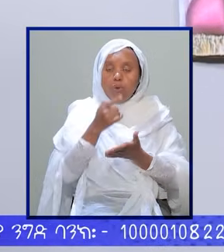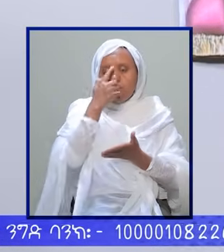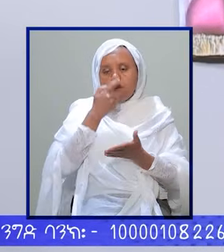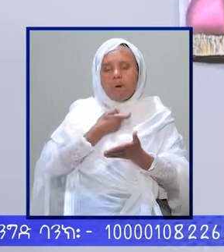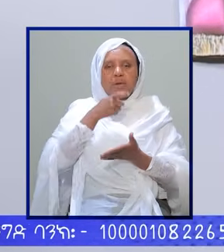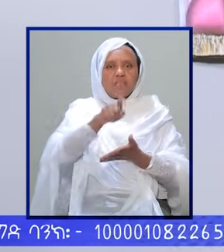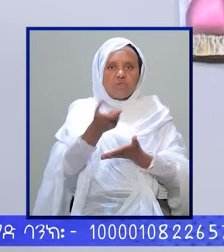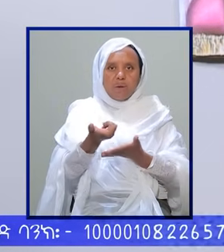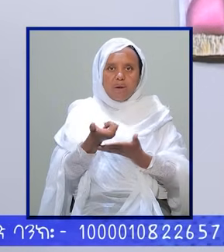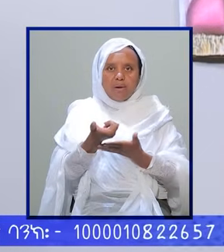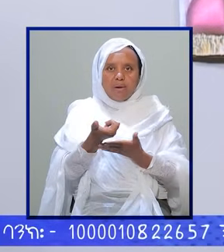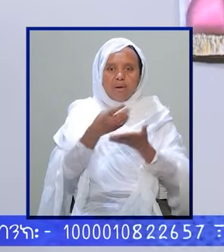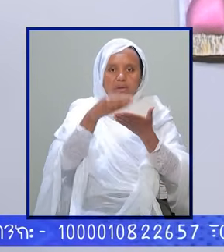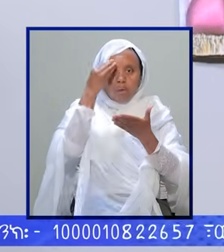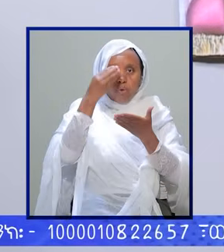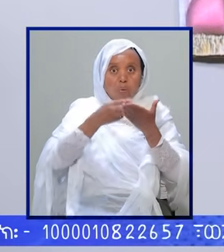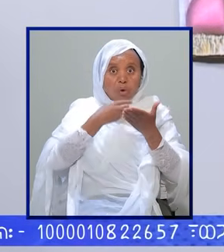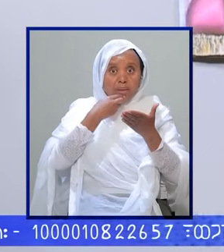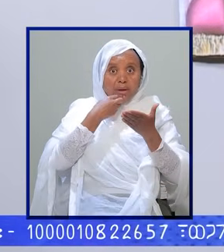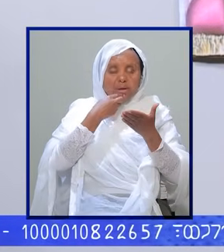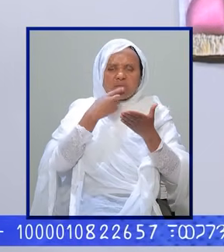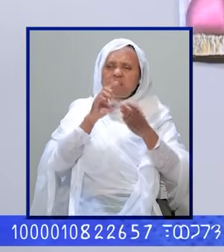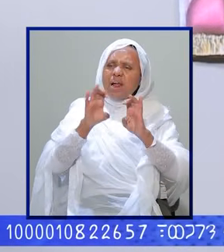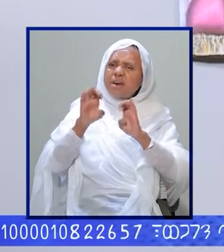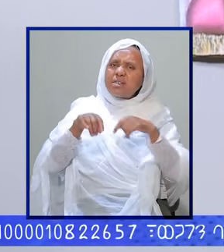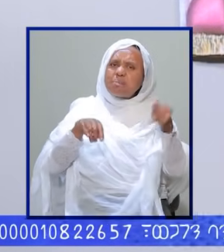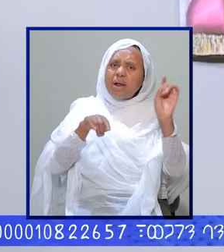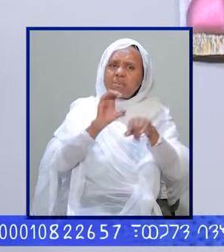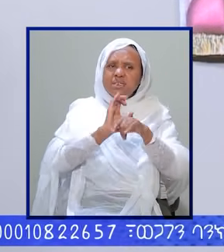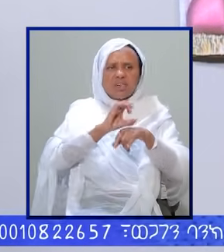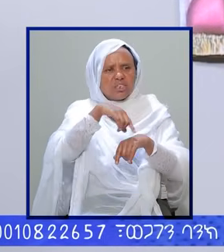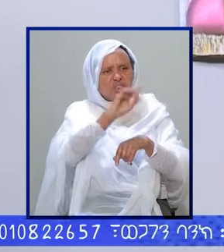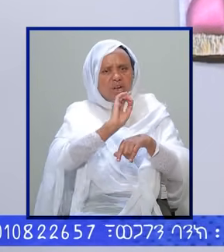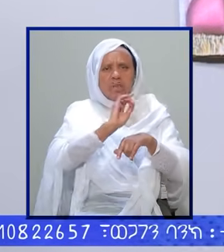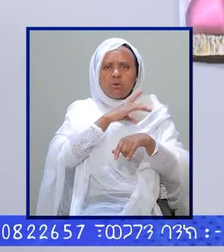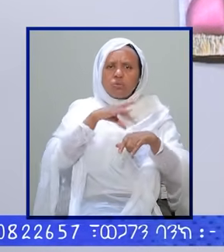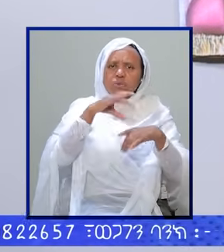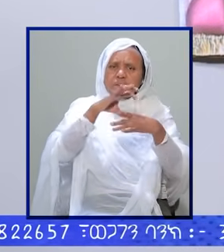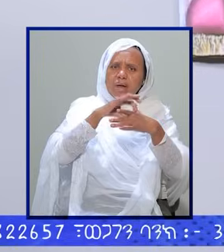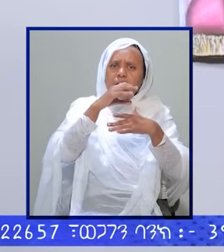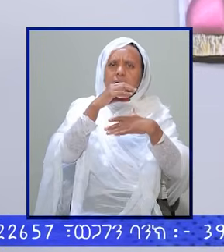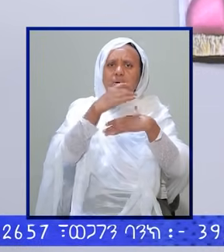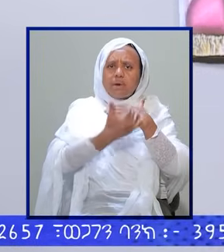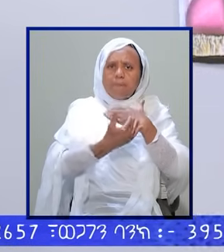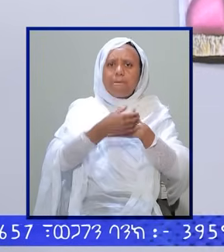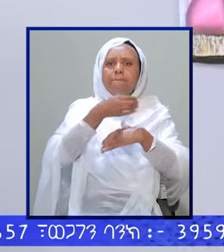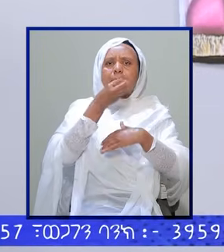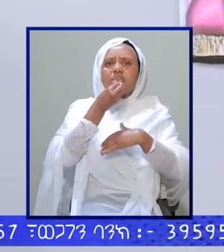ማመን ያስፈልገዋል። ተምሮ የቆረበ ሰው የት ሄደ ምን አድርገ መጣ ሲባል ቤተክርስቲያን ሄጄ የክርስቶስን ስጋ በልቼ ደሙን ጠጥቼ መጣው